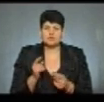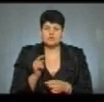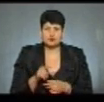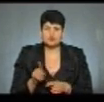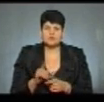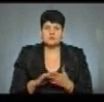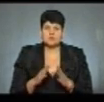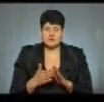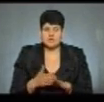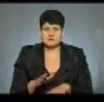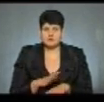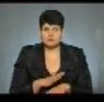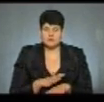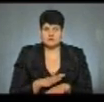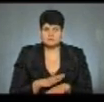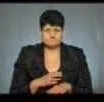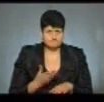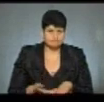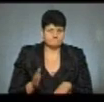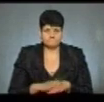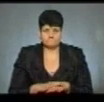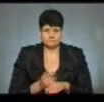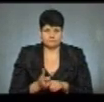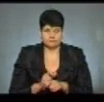щоб вже ситуація була критичною, як називають епідемію?